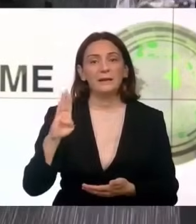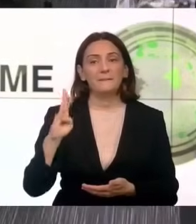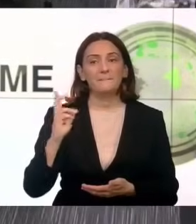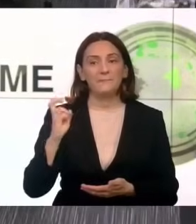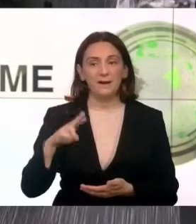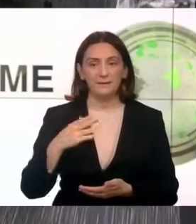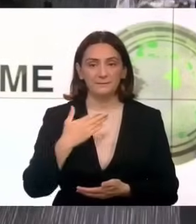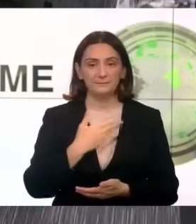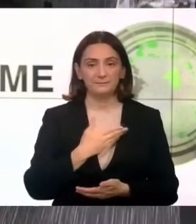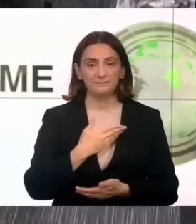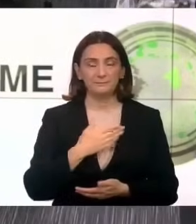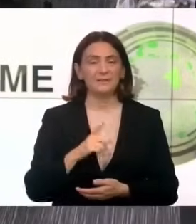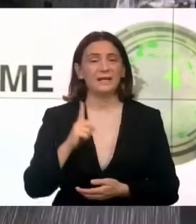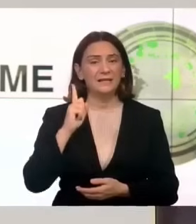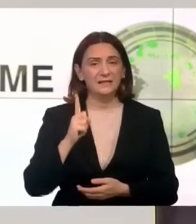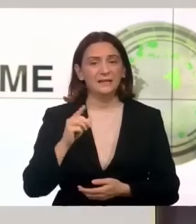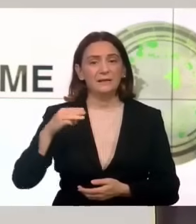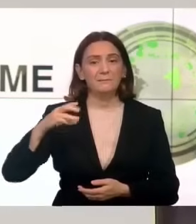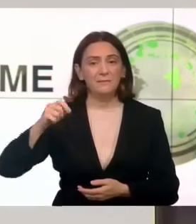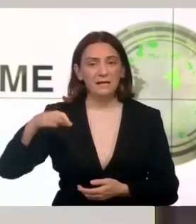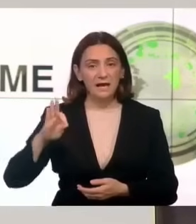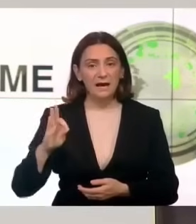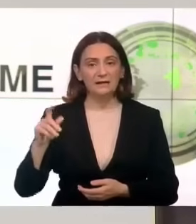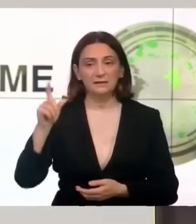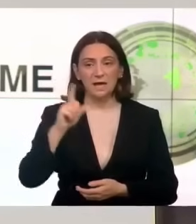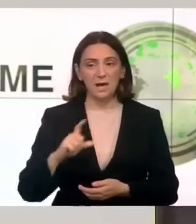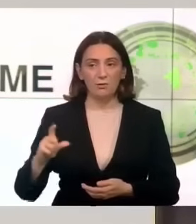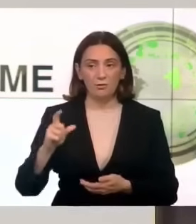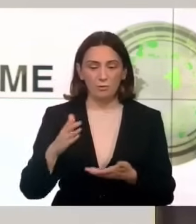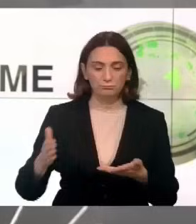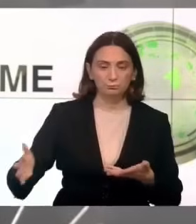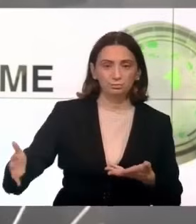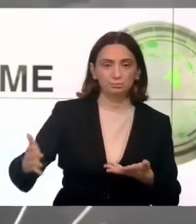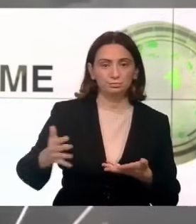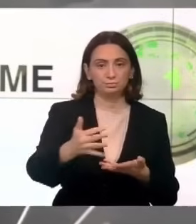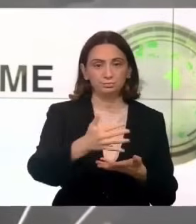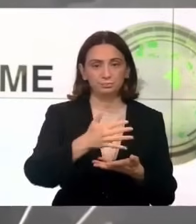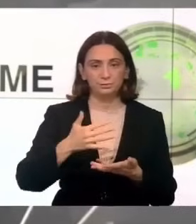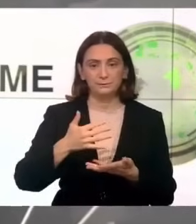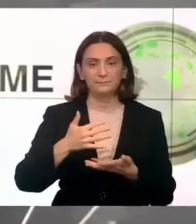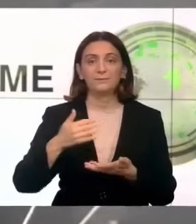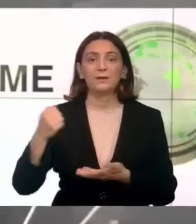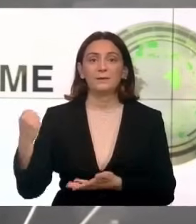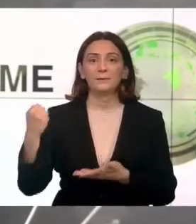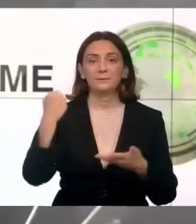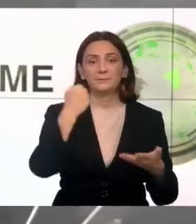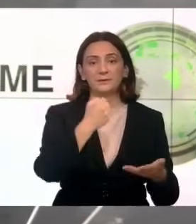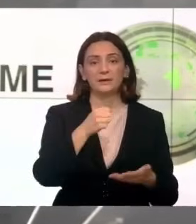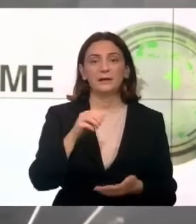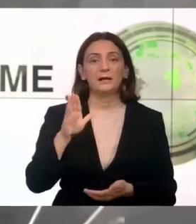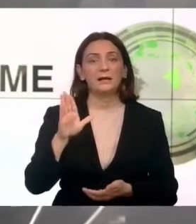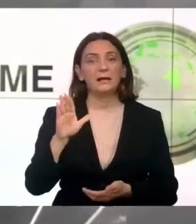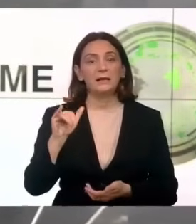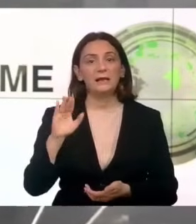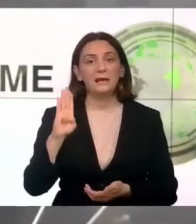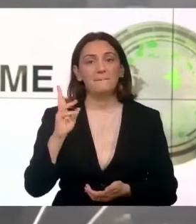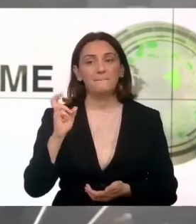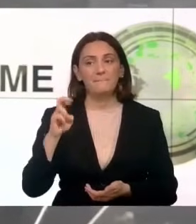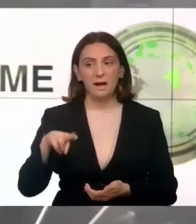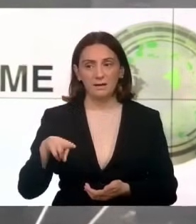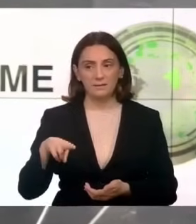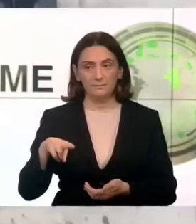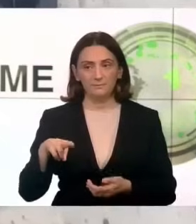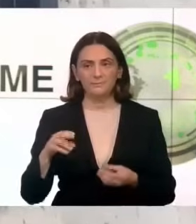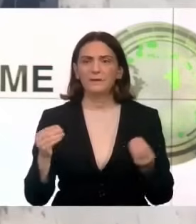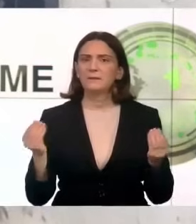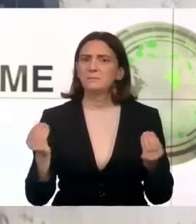1 miliard euro kanë grumbulluar fuqitë botërore në përpjekje për të lehtësuar krizën humanitare në Liban dhe për ta mbështetur ushtrinë e këtij vendi të përballur